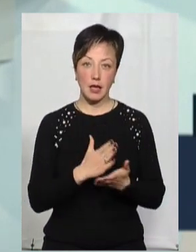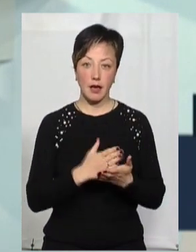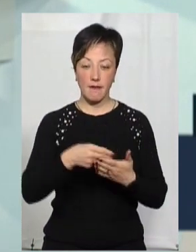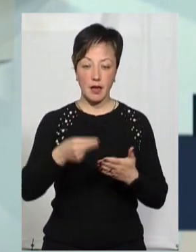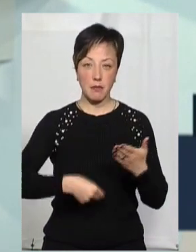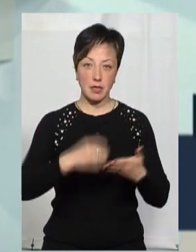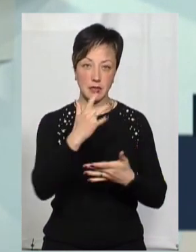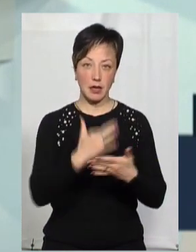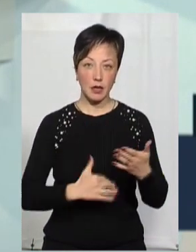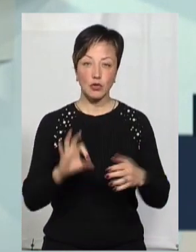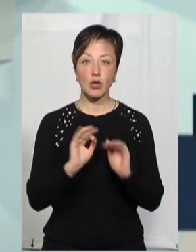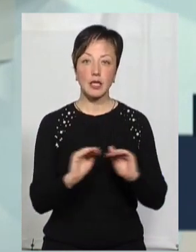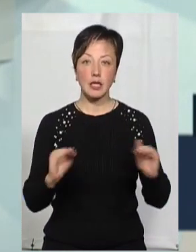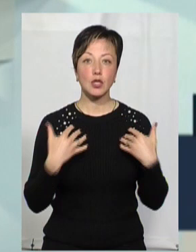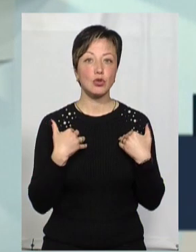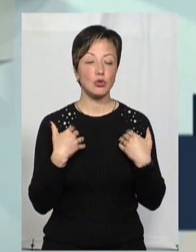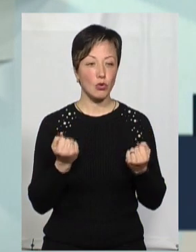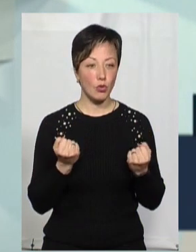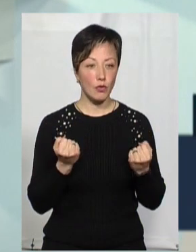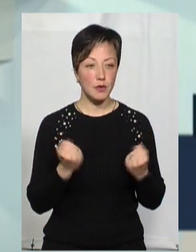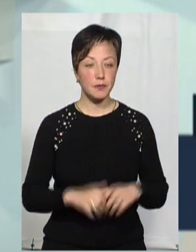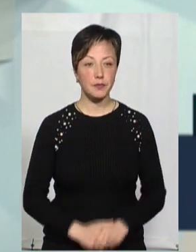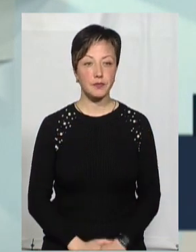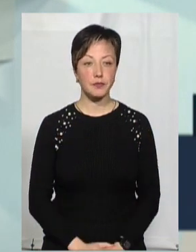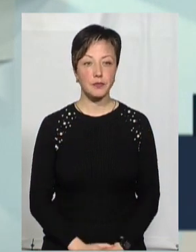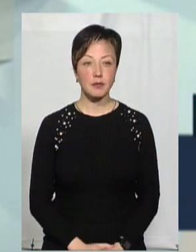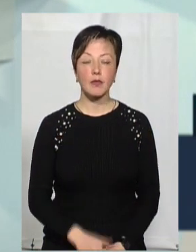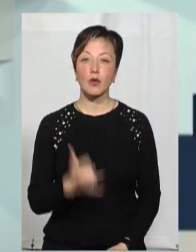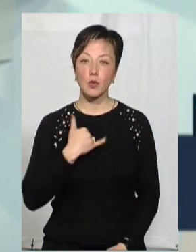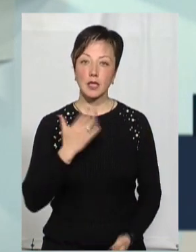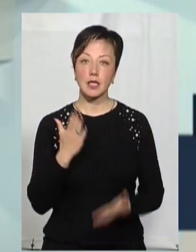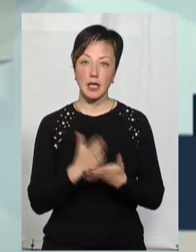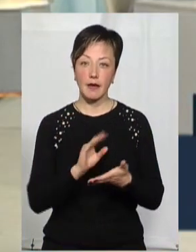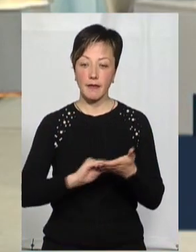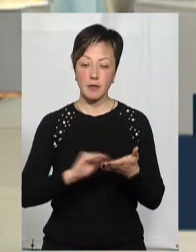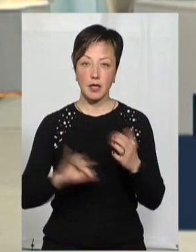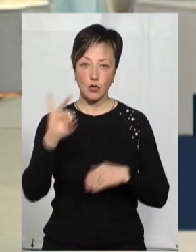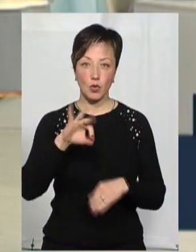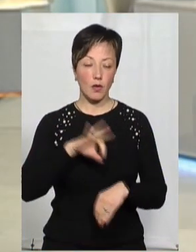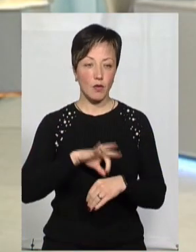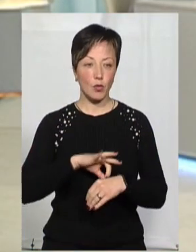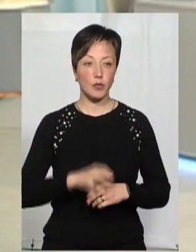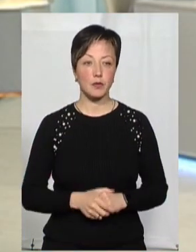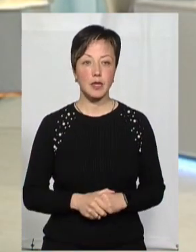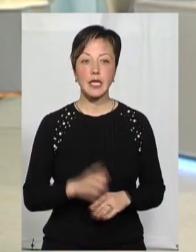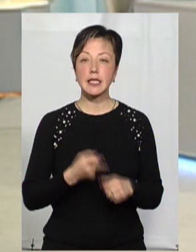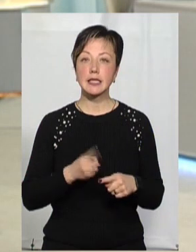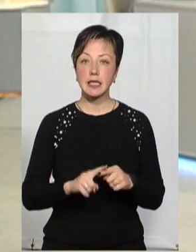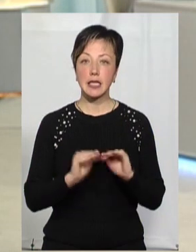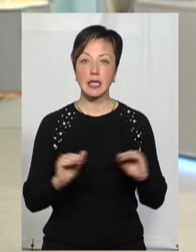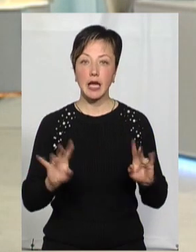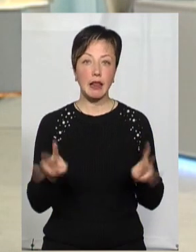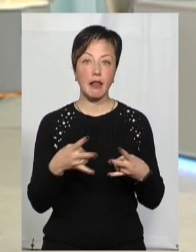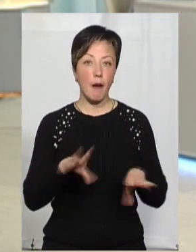виписки про те, що діти здорові. У нас є виписки із історії хвороби. Тому ці діти